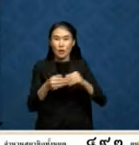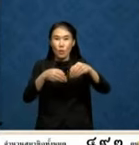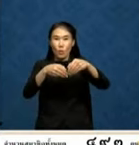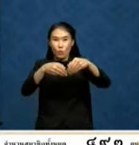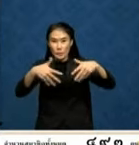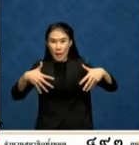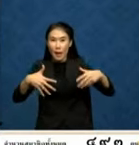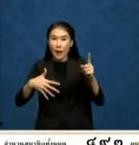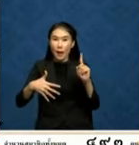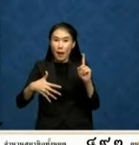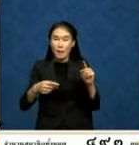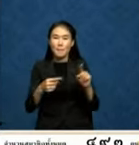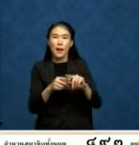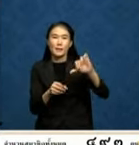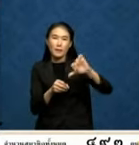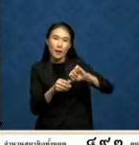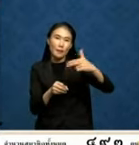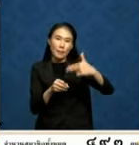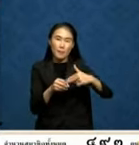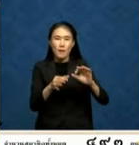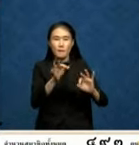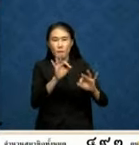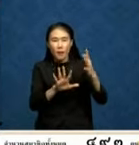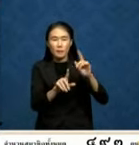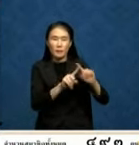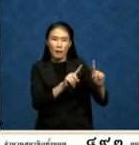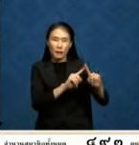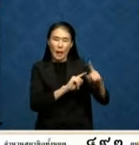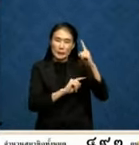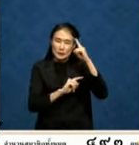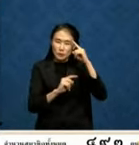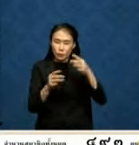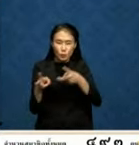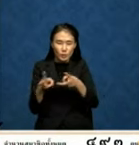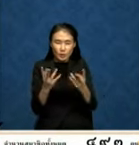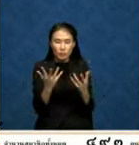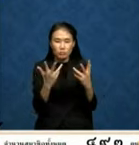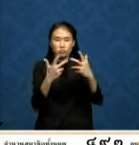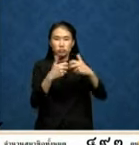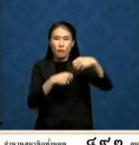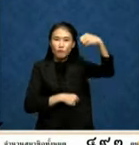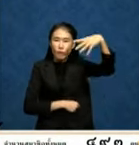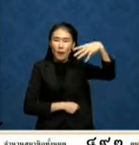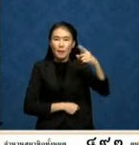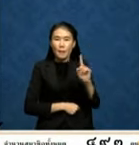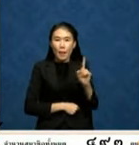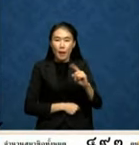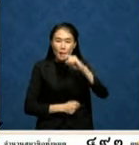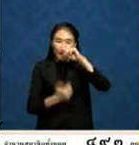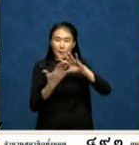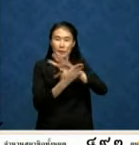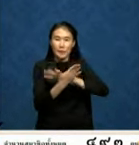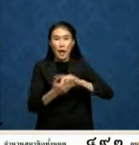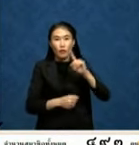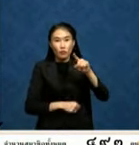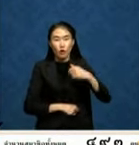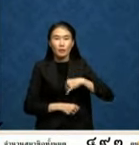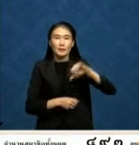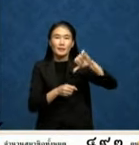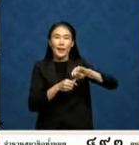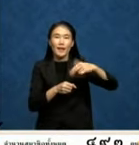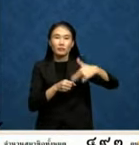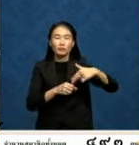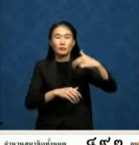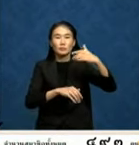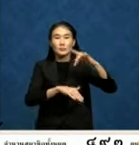การใช้เชื้อเพลิงในการผลิตกระแสไฟฟ้านะครับกระแสไฟฟ้าของบ้านเราเนี่ยเราพึ่งพาแก๊สธรรมชาติในการ